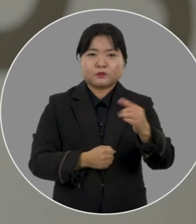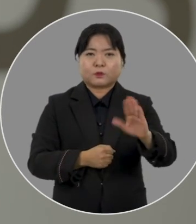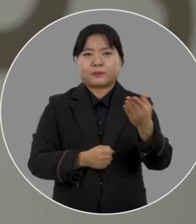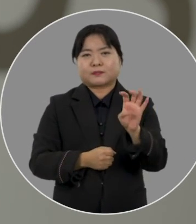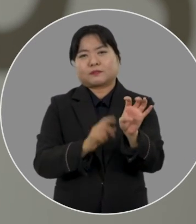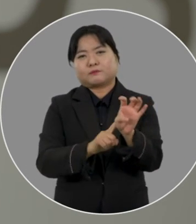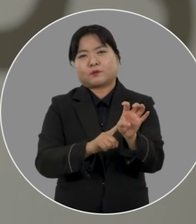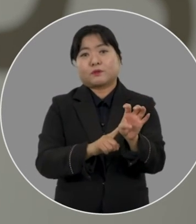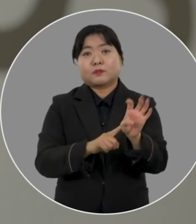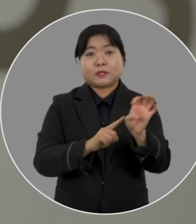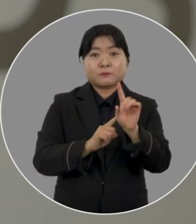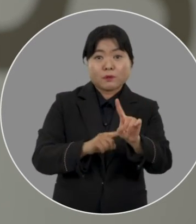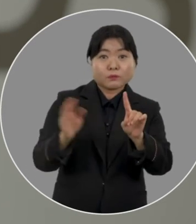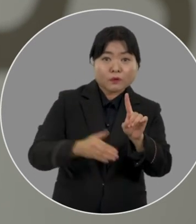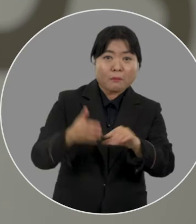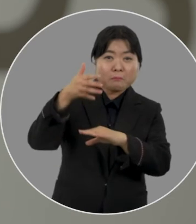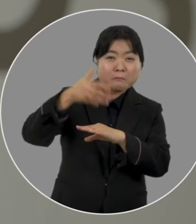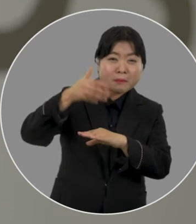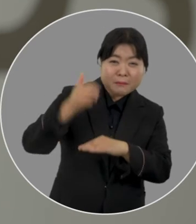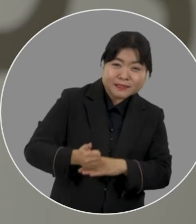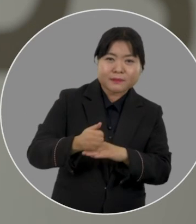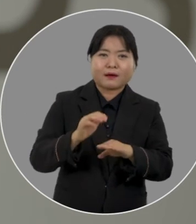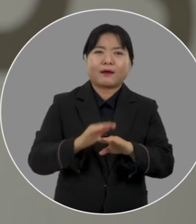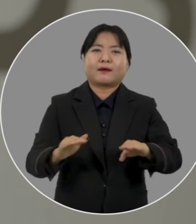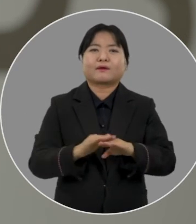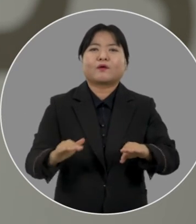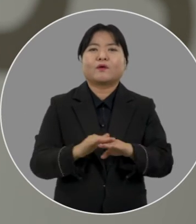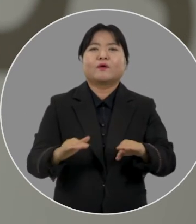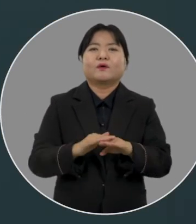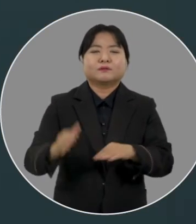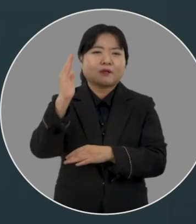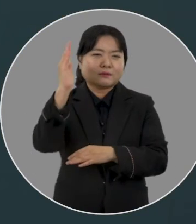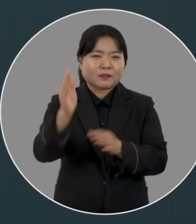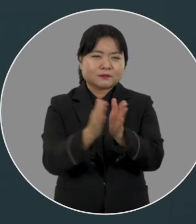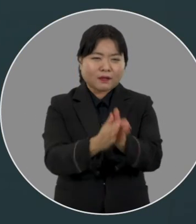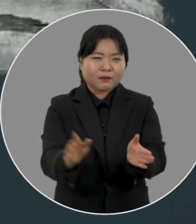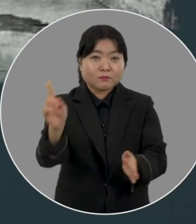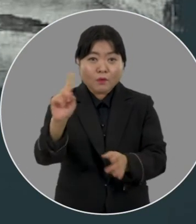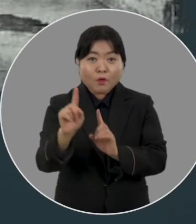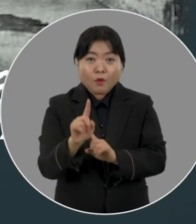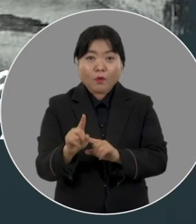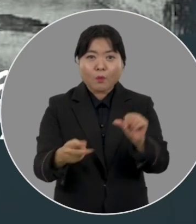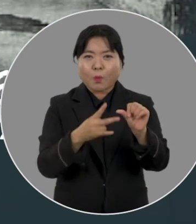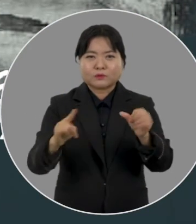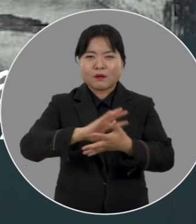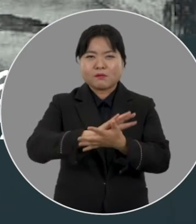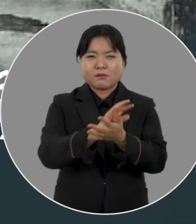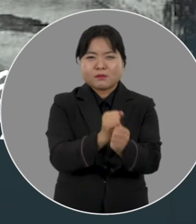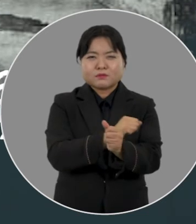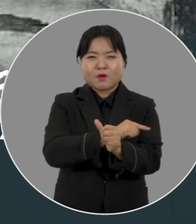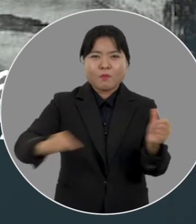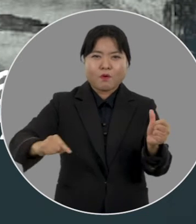1940년, 41년부터는 마지막 최종 해결을 얘기하기 시작해요. 그게 바로 5대 절멸 수용소를